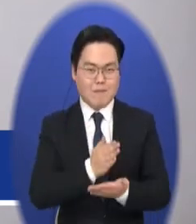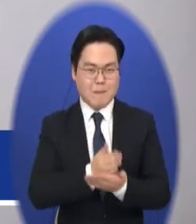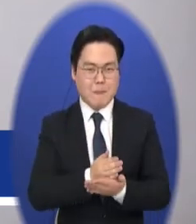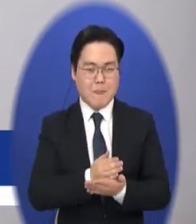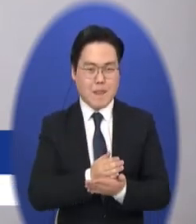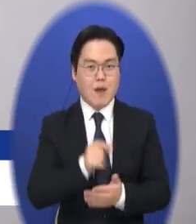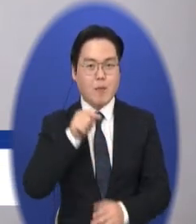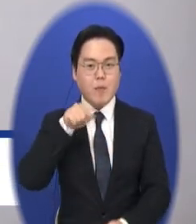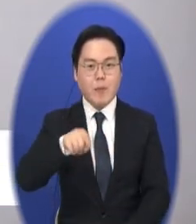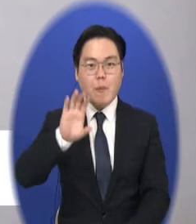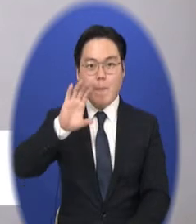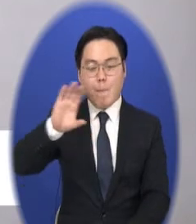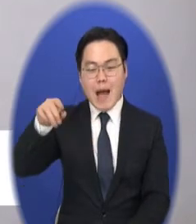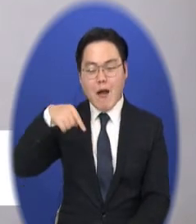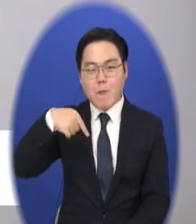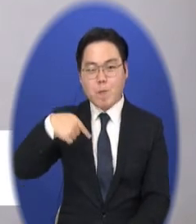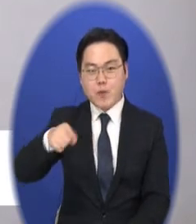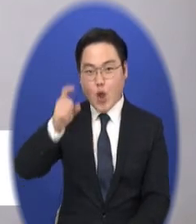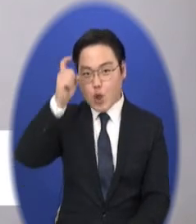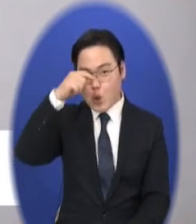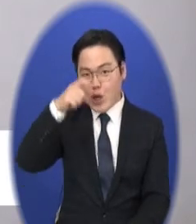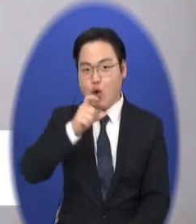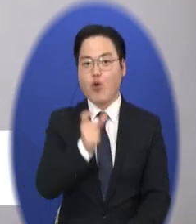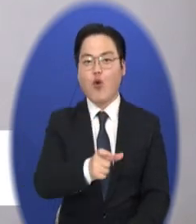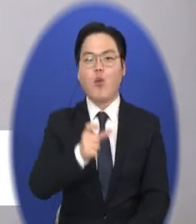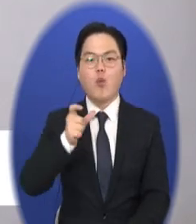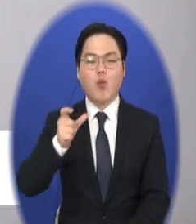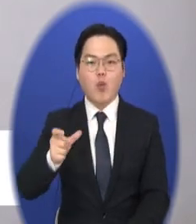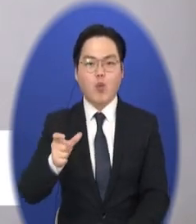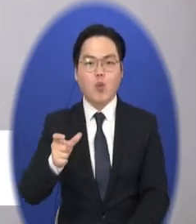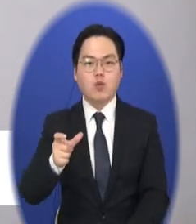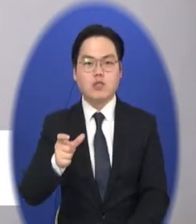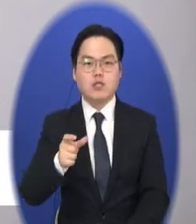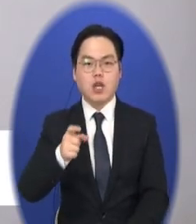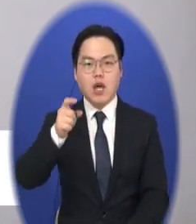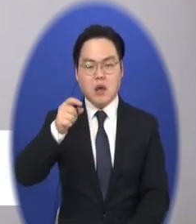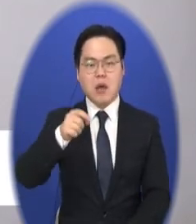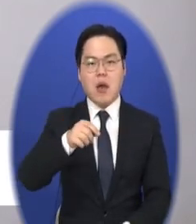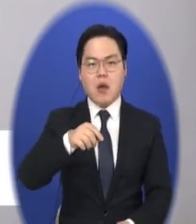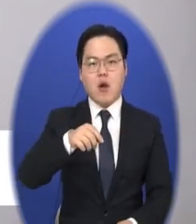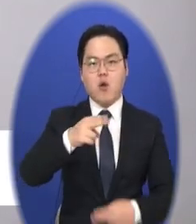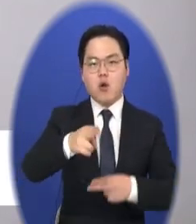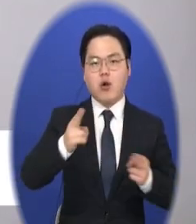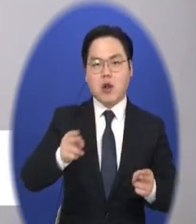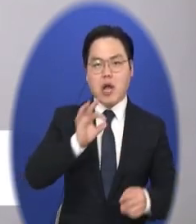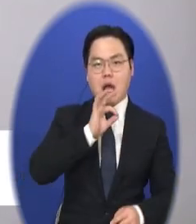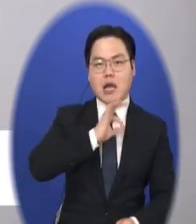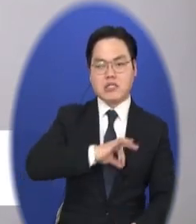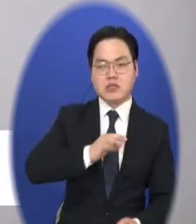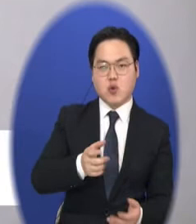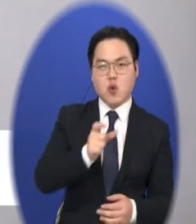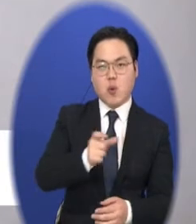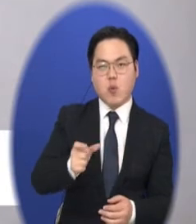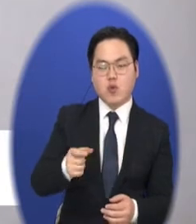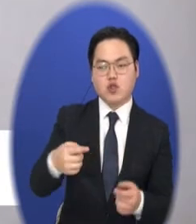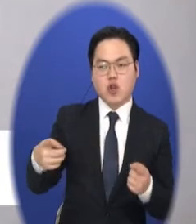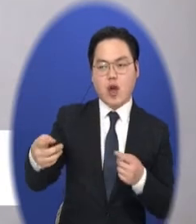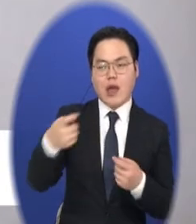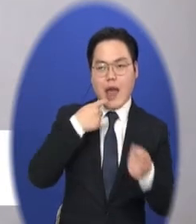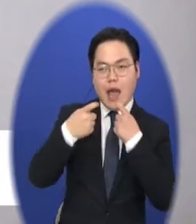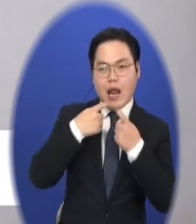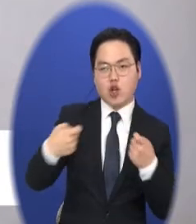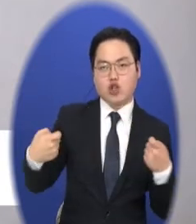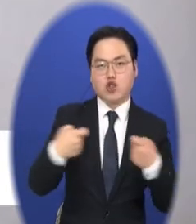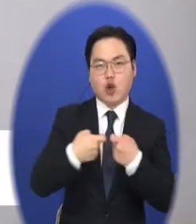тухайн сегменттэр бол харьцангуй түрээслэгч түрээслэгчдийн хооронд уян хатан үнийн хувьд боломжийн харилцаа үүсэх юм